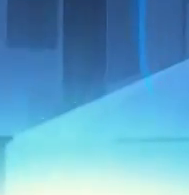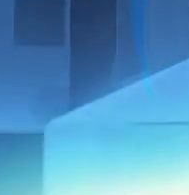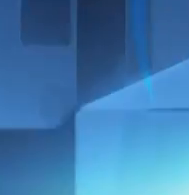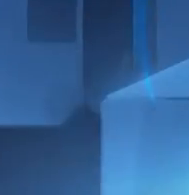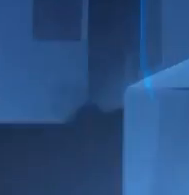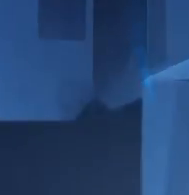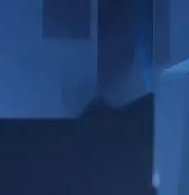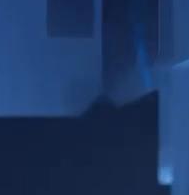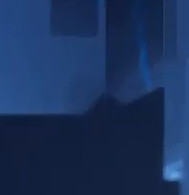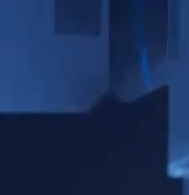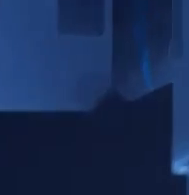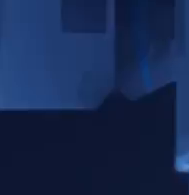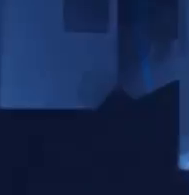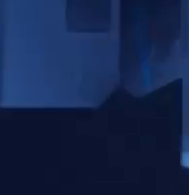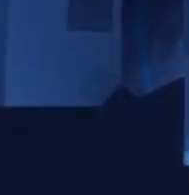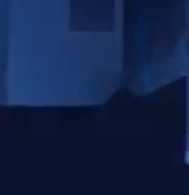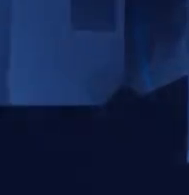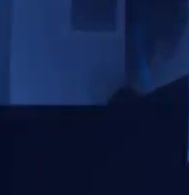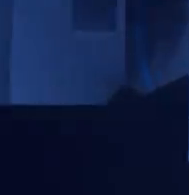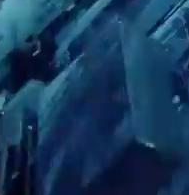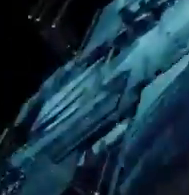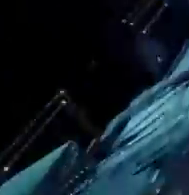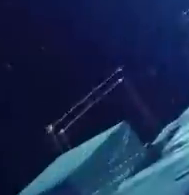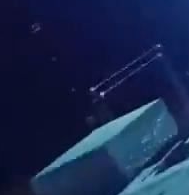ЖТСУ, Алакольский район.